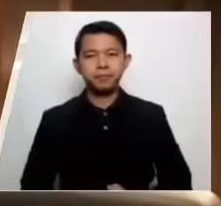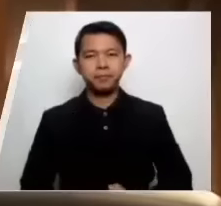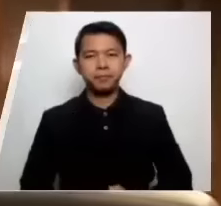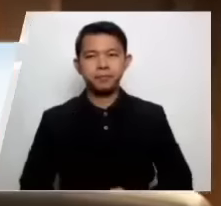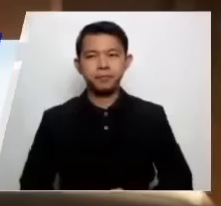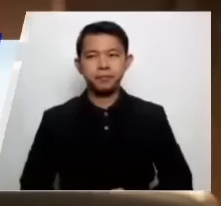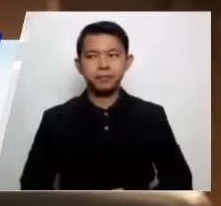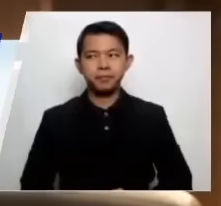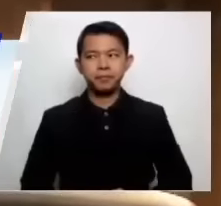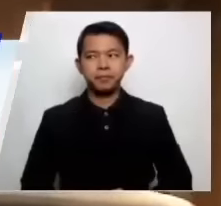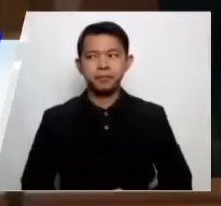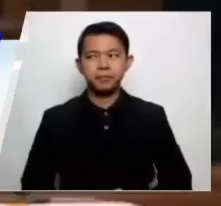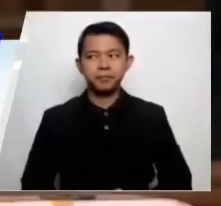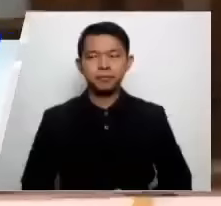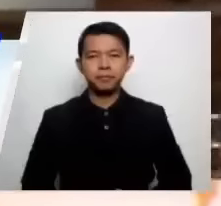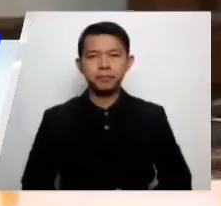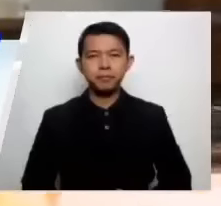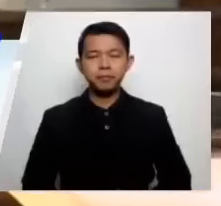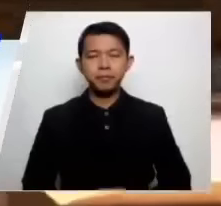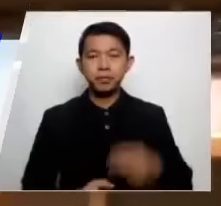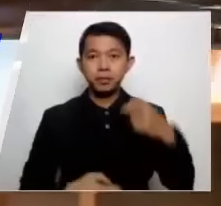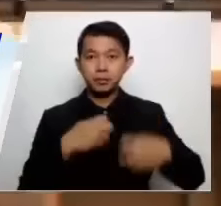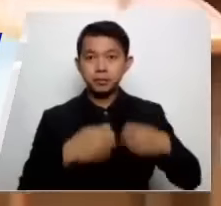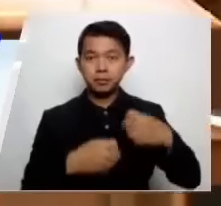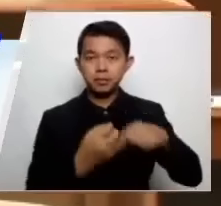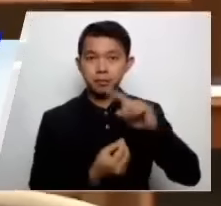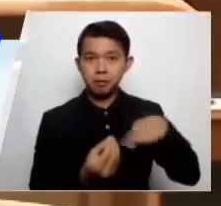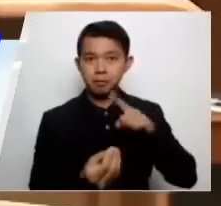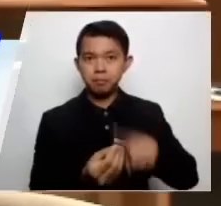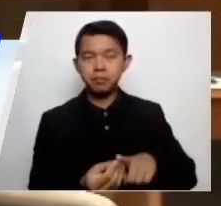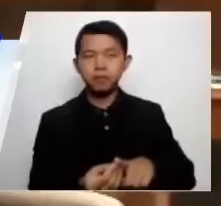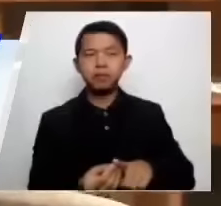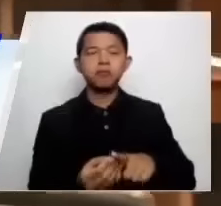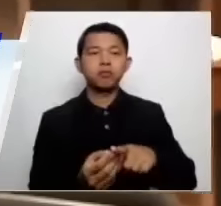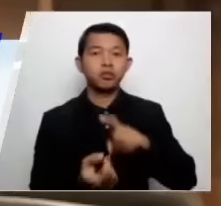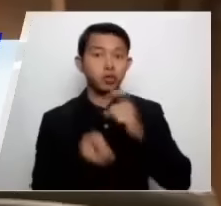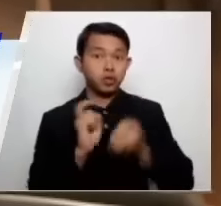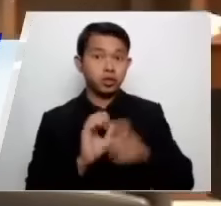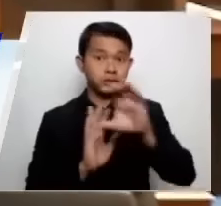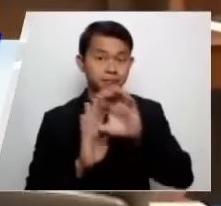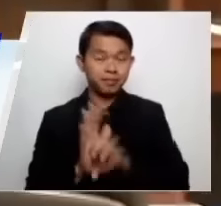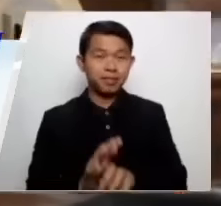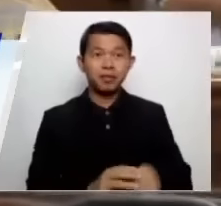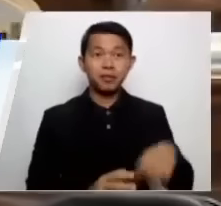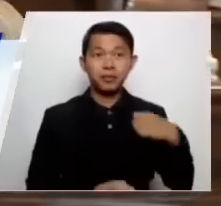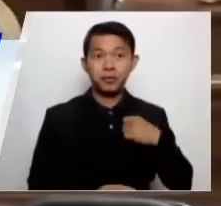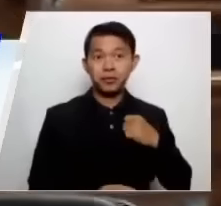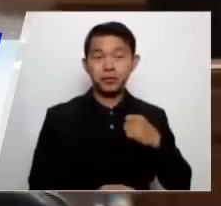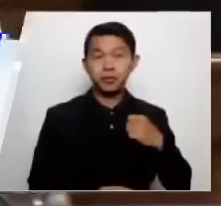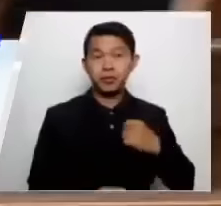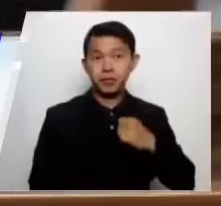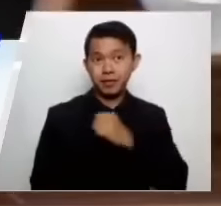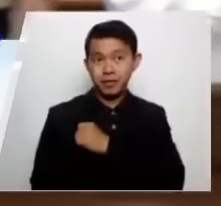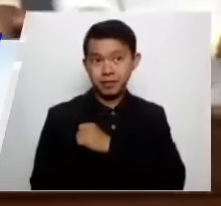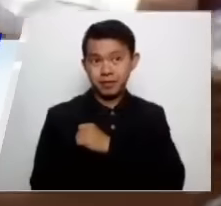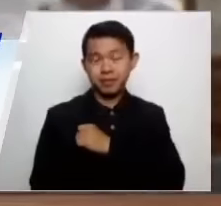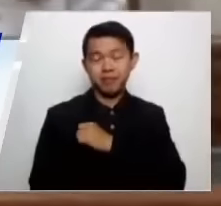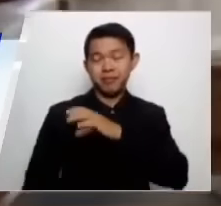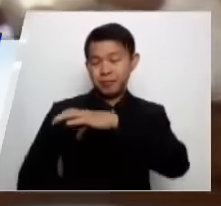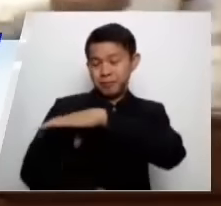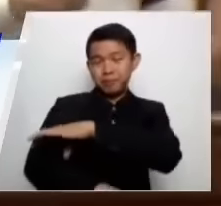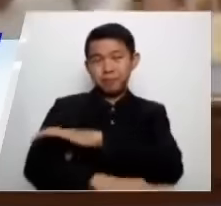Sa gitna ng isyu ng tsa-tsa, nagsuot ng maroon na armband ang mga senador at empleyado ng Senado. Simbolo raw ito ng kanilang pagsuporta